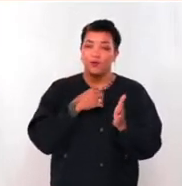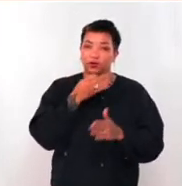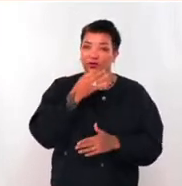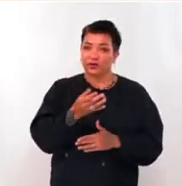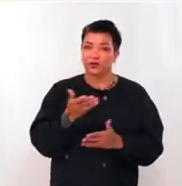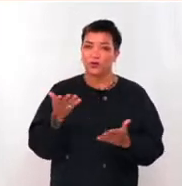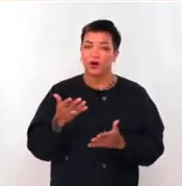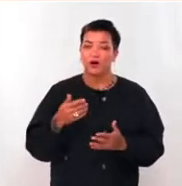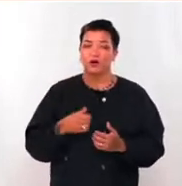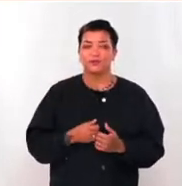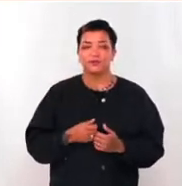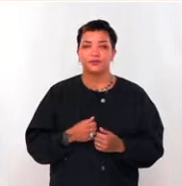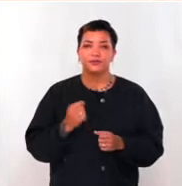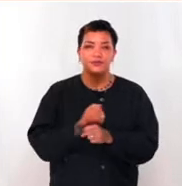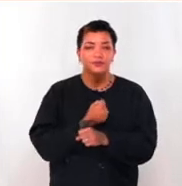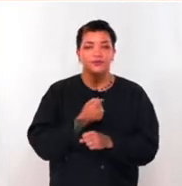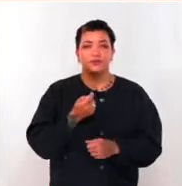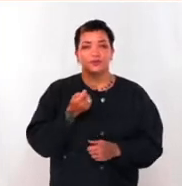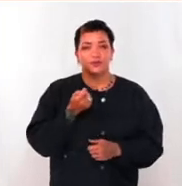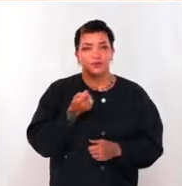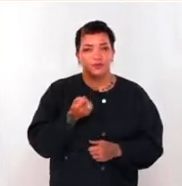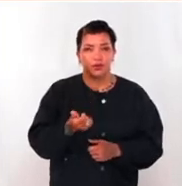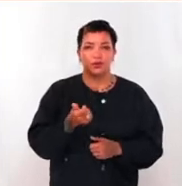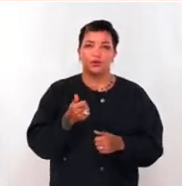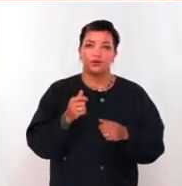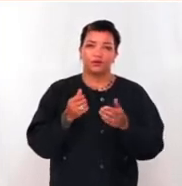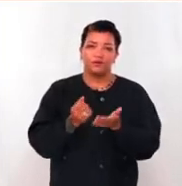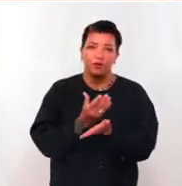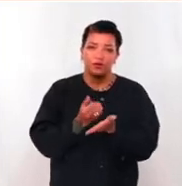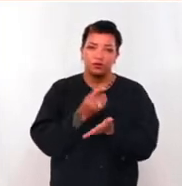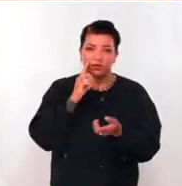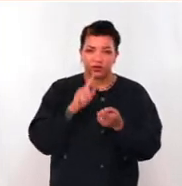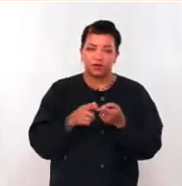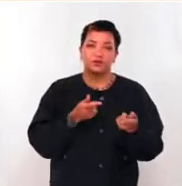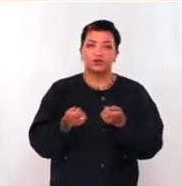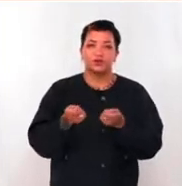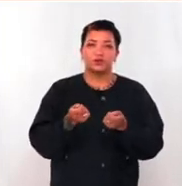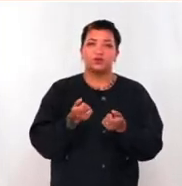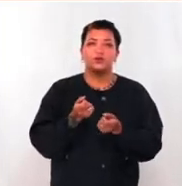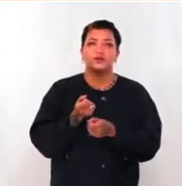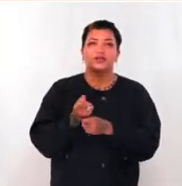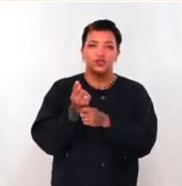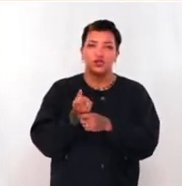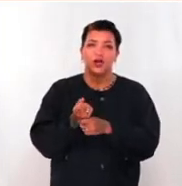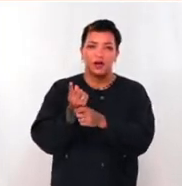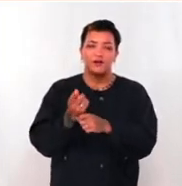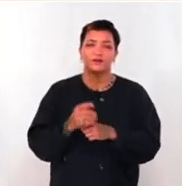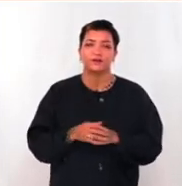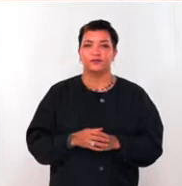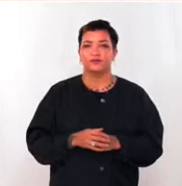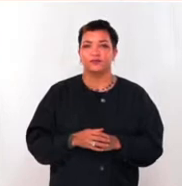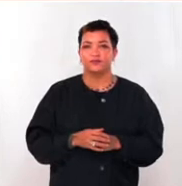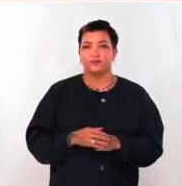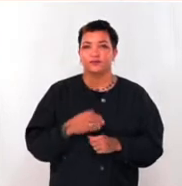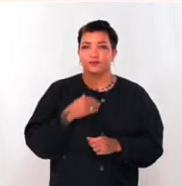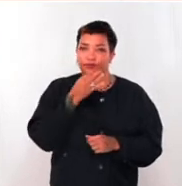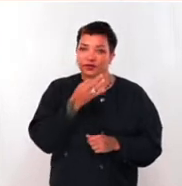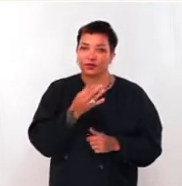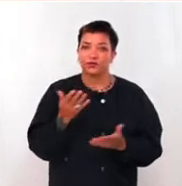peu d'éléments sur la gestion des déchets. Et je vous avais interpellé sur l'absence de